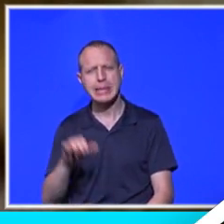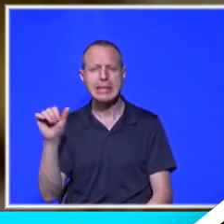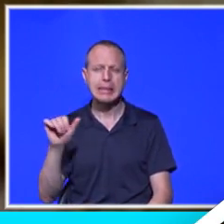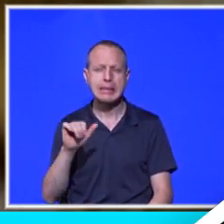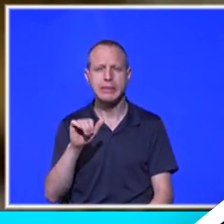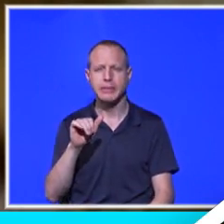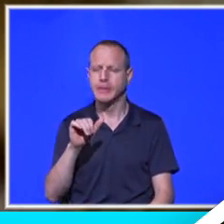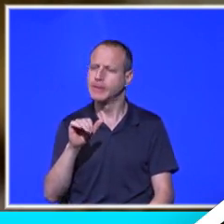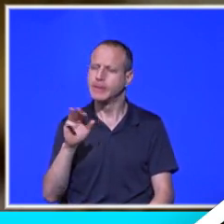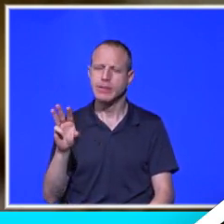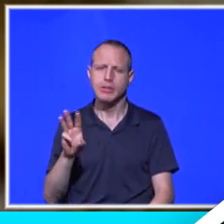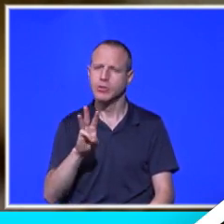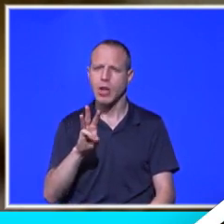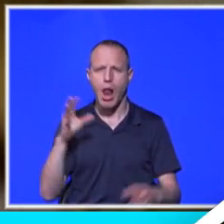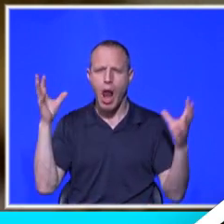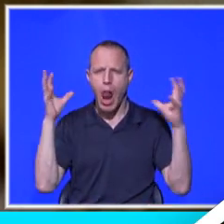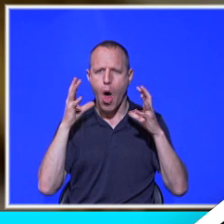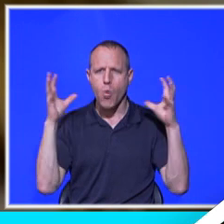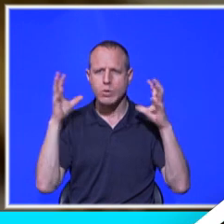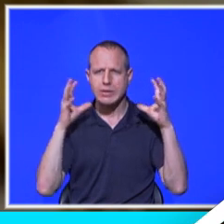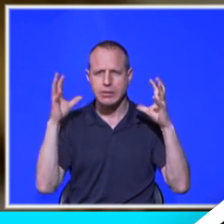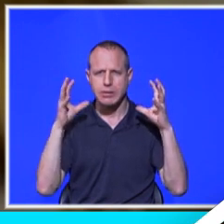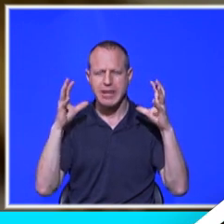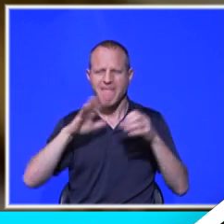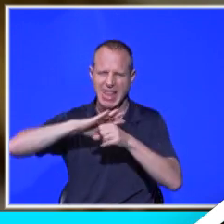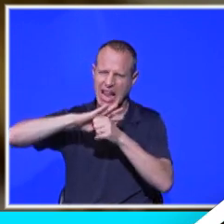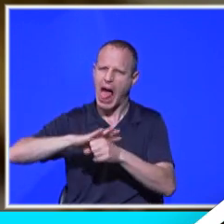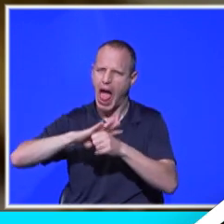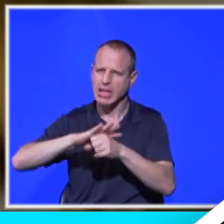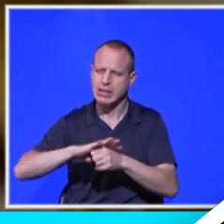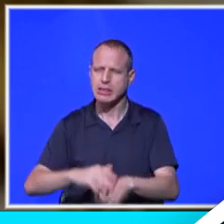ש... לחוץ ונלחץ.